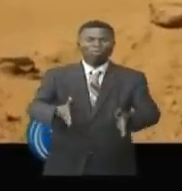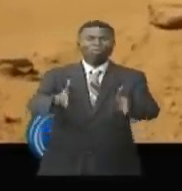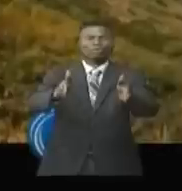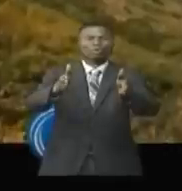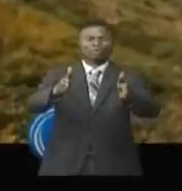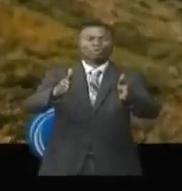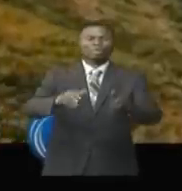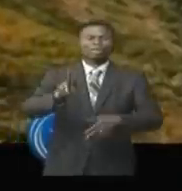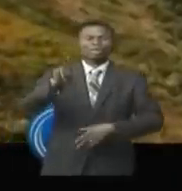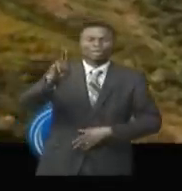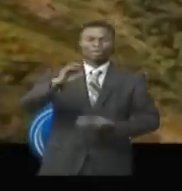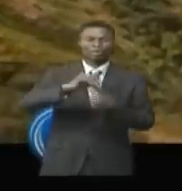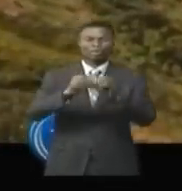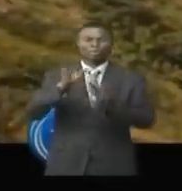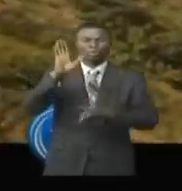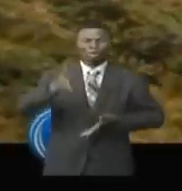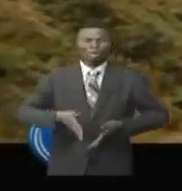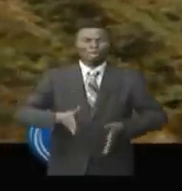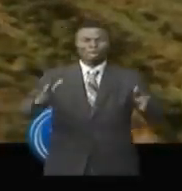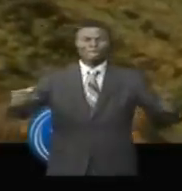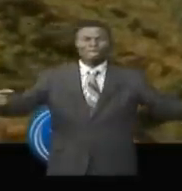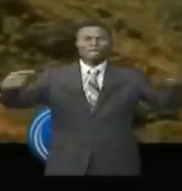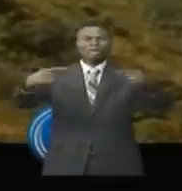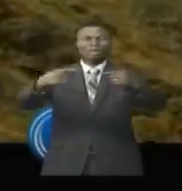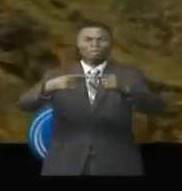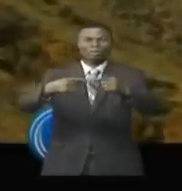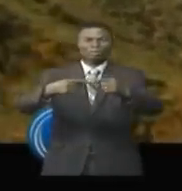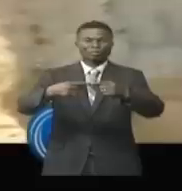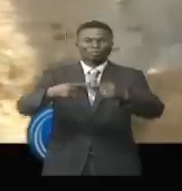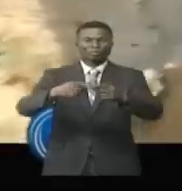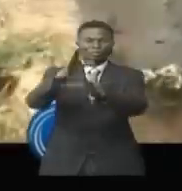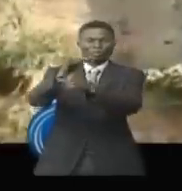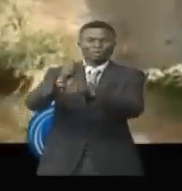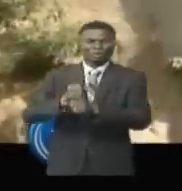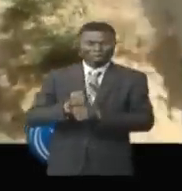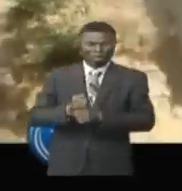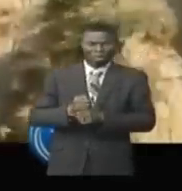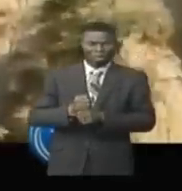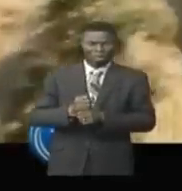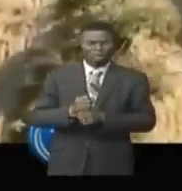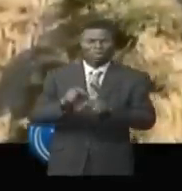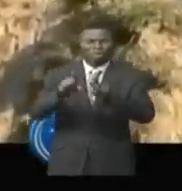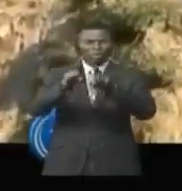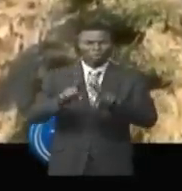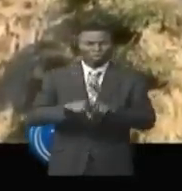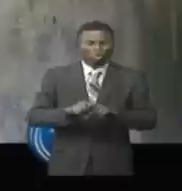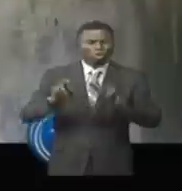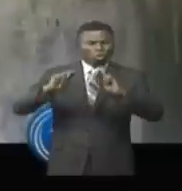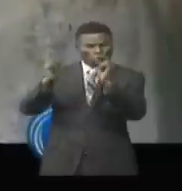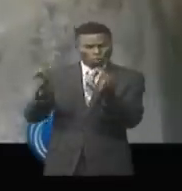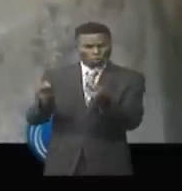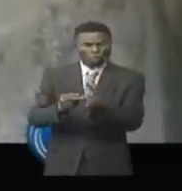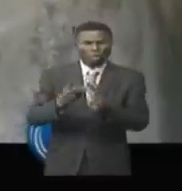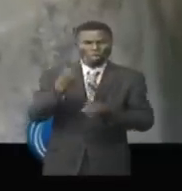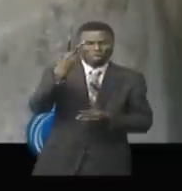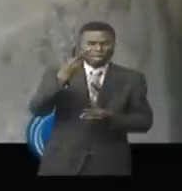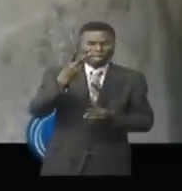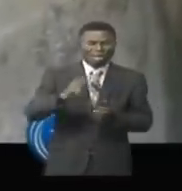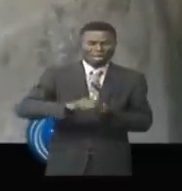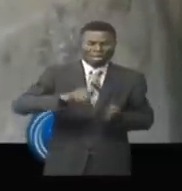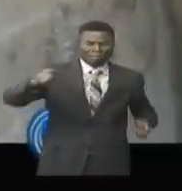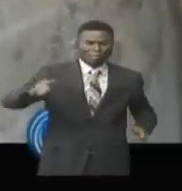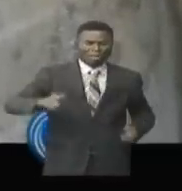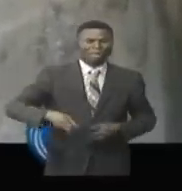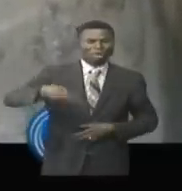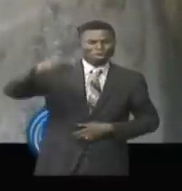la RN5, tronçon routier Bukavu-Kamanyola. Réception donc du dans le cadre d'une section de 2,5 m de hauteur